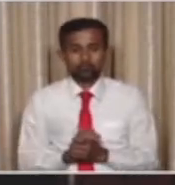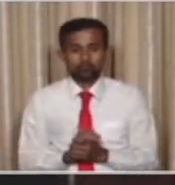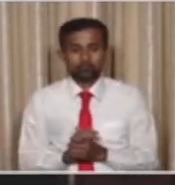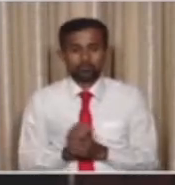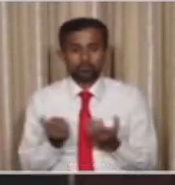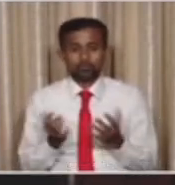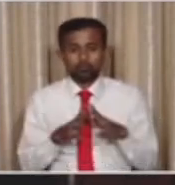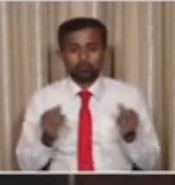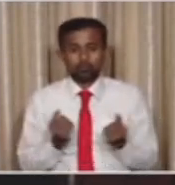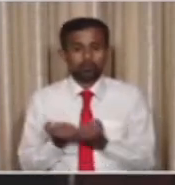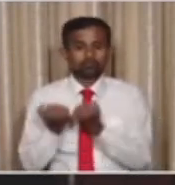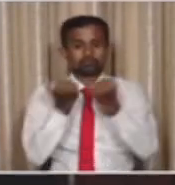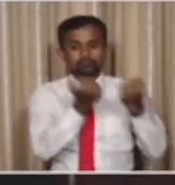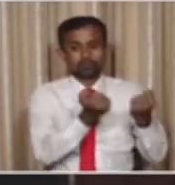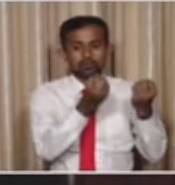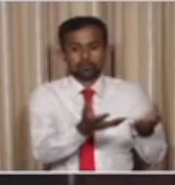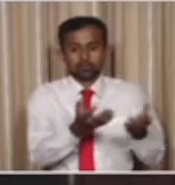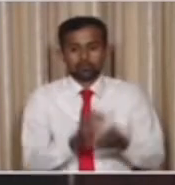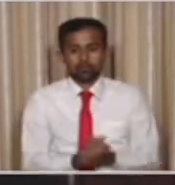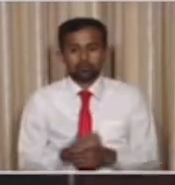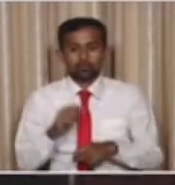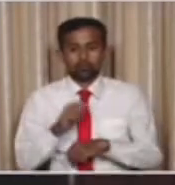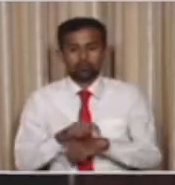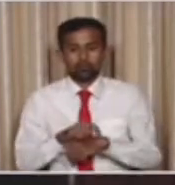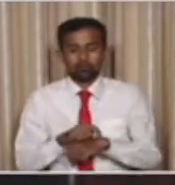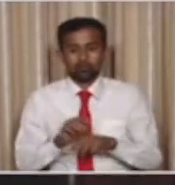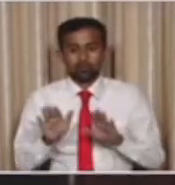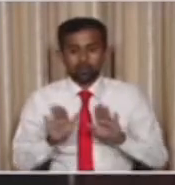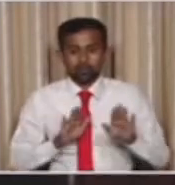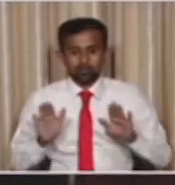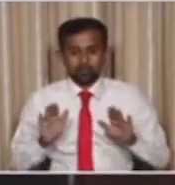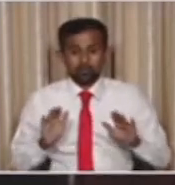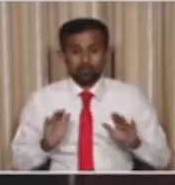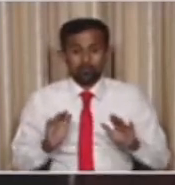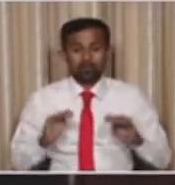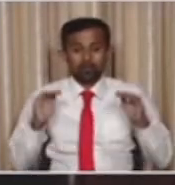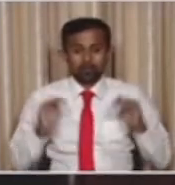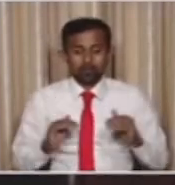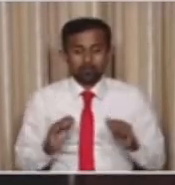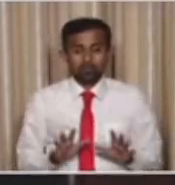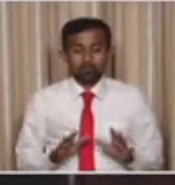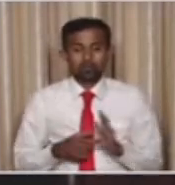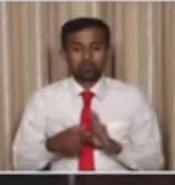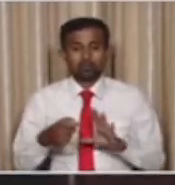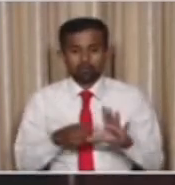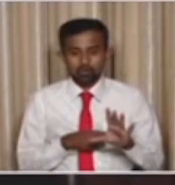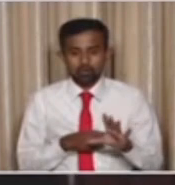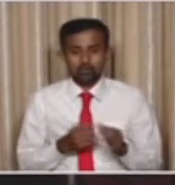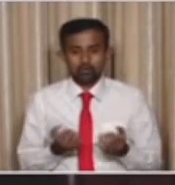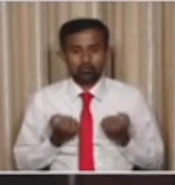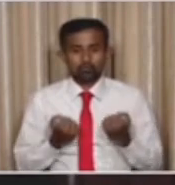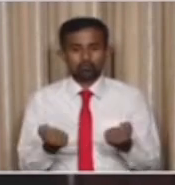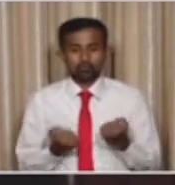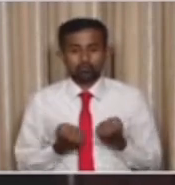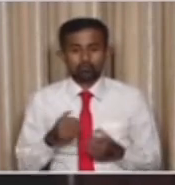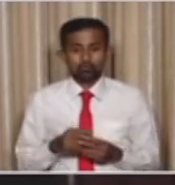ඩිලිවර් කරන්න ලෝකයේ ඒ තරම්ම කාලය කලමනාකරණය කරන්න පුදුම විදියට උත්සාහයක් දරනවා මේ ප්‍රවාහණය